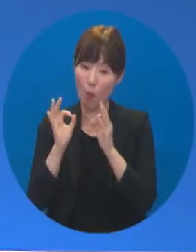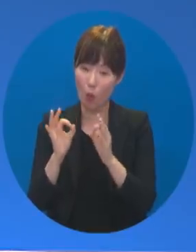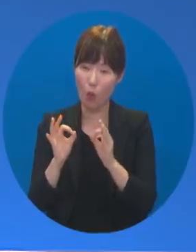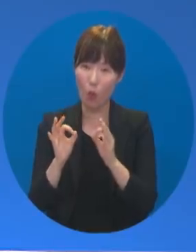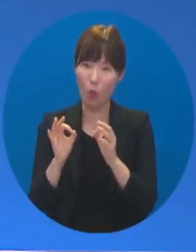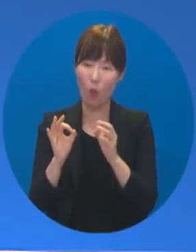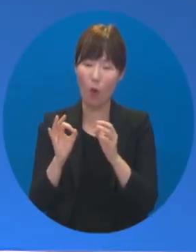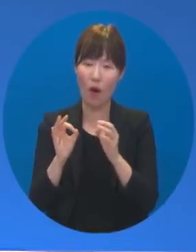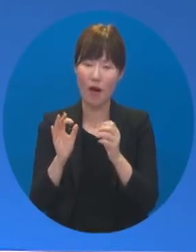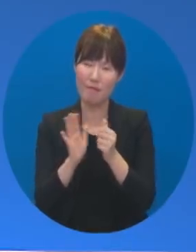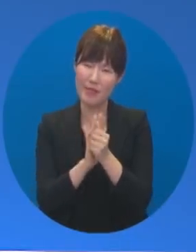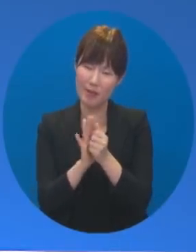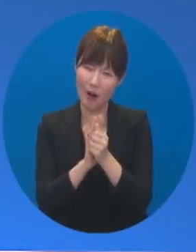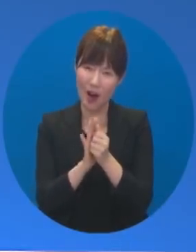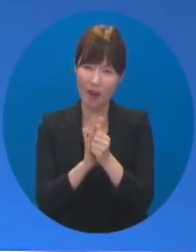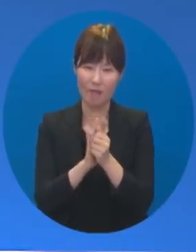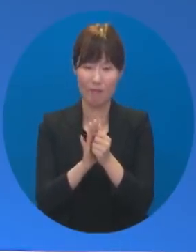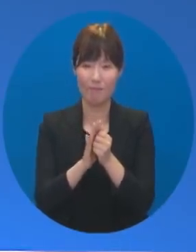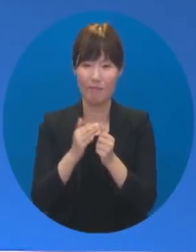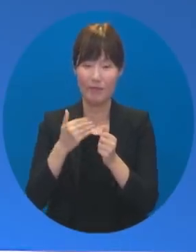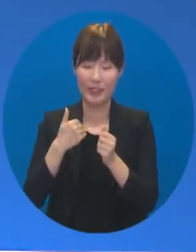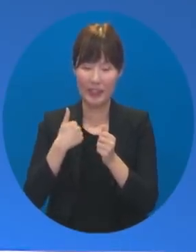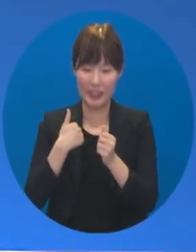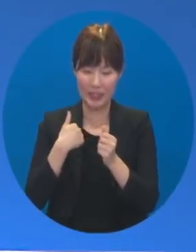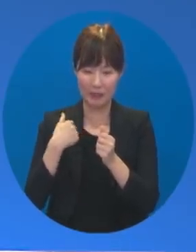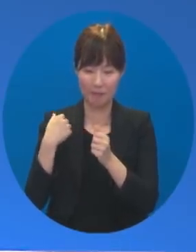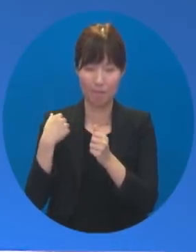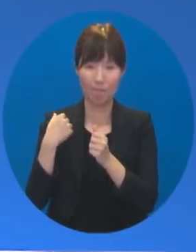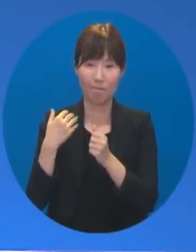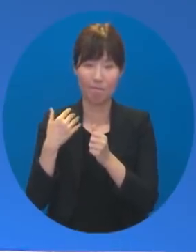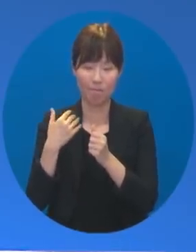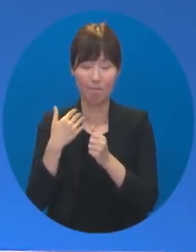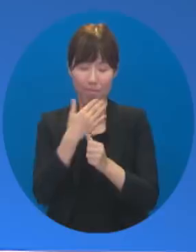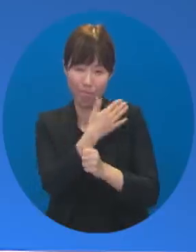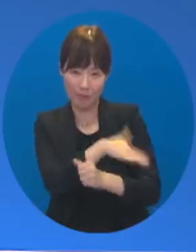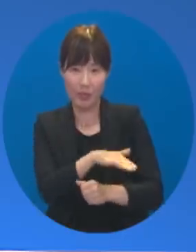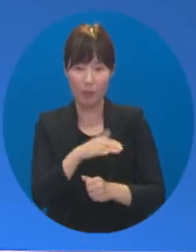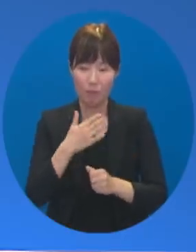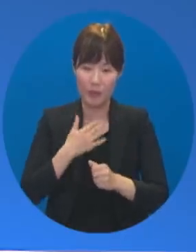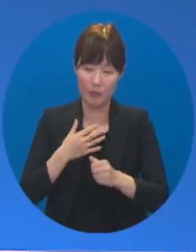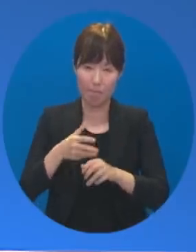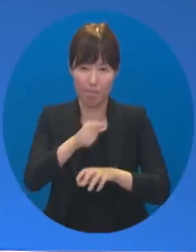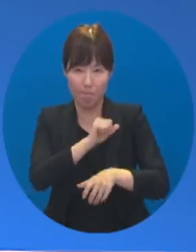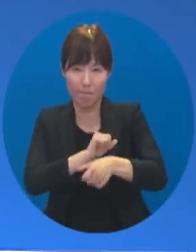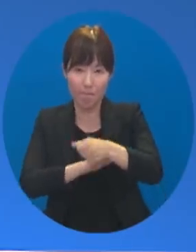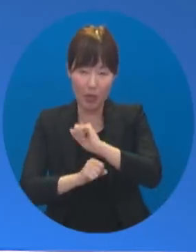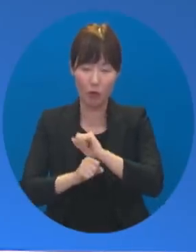순간에서 다 제쳐두고 제가 놔뒀습니다. 그러다 보니까